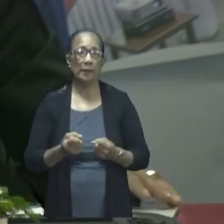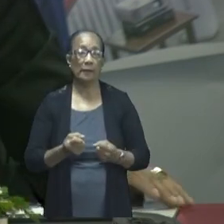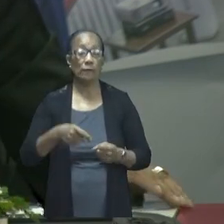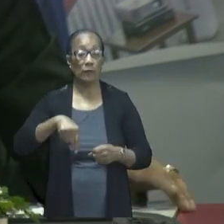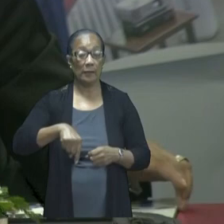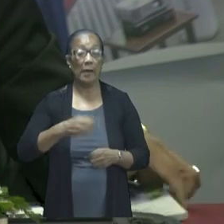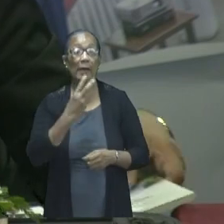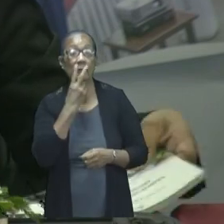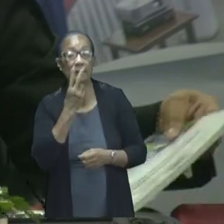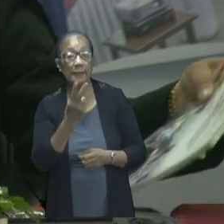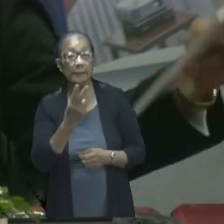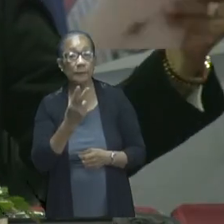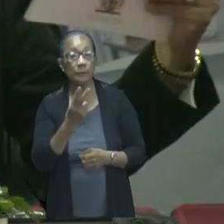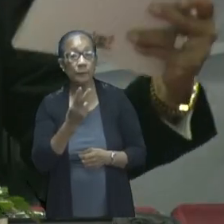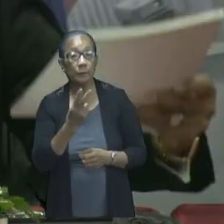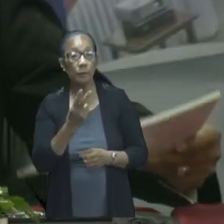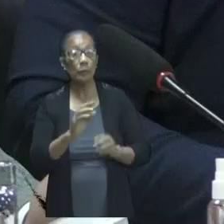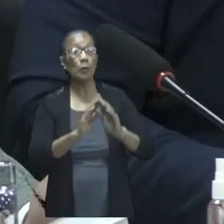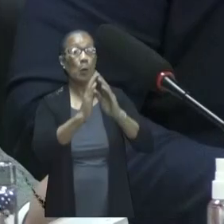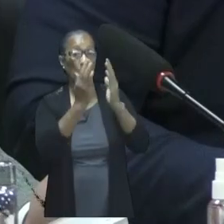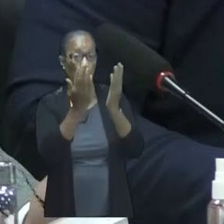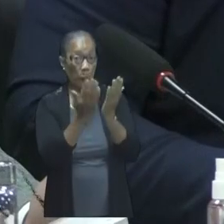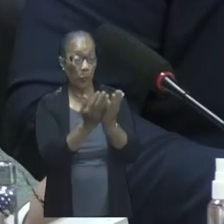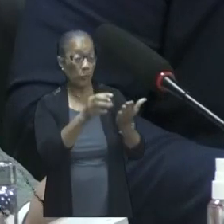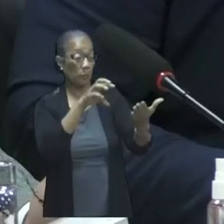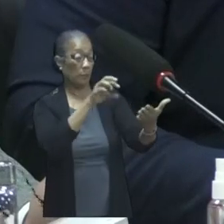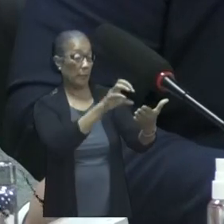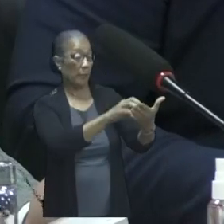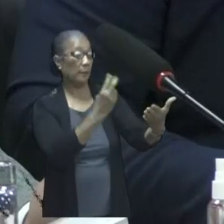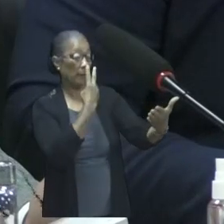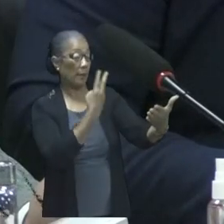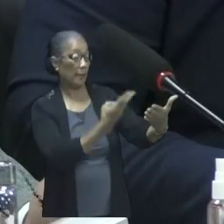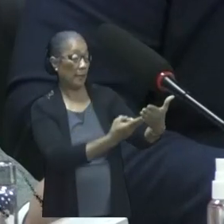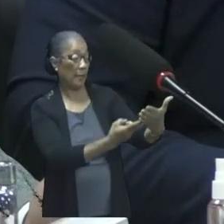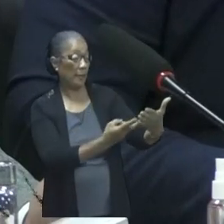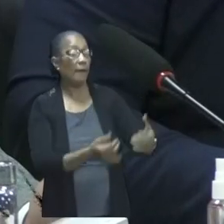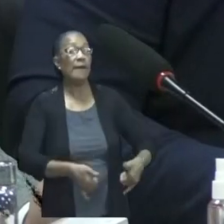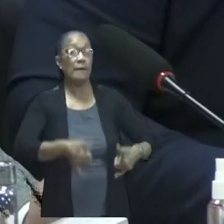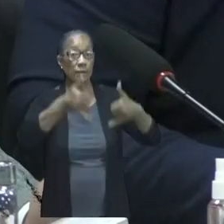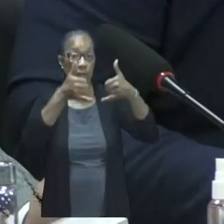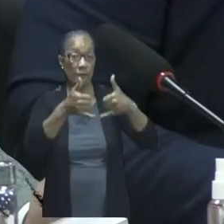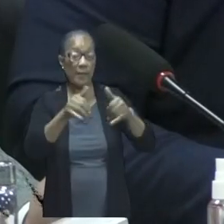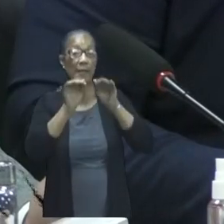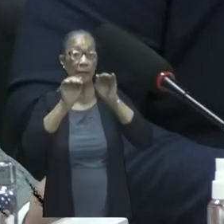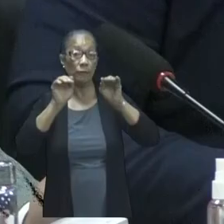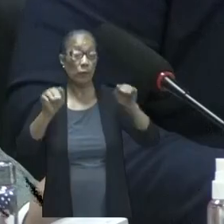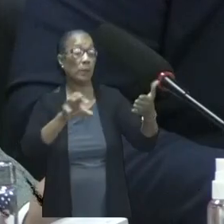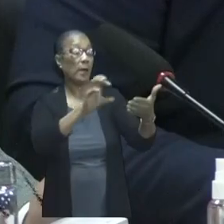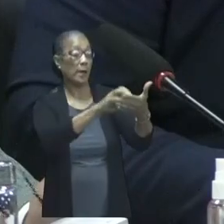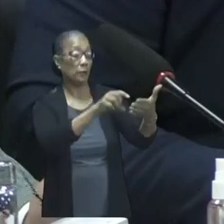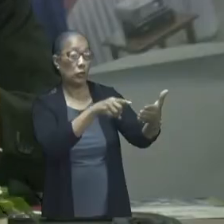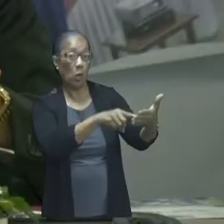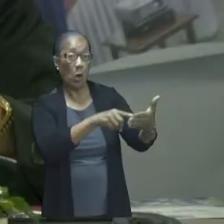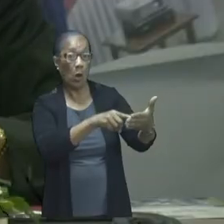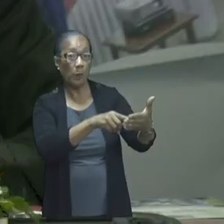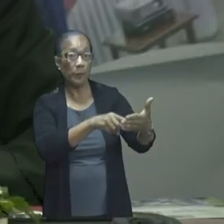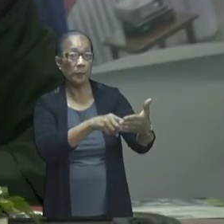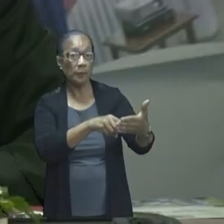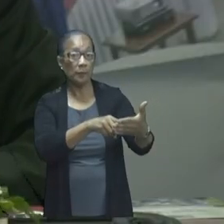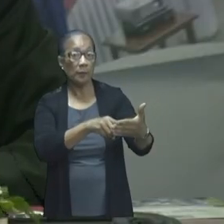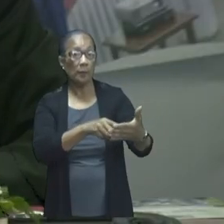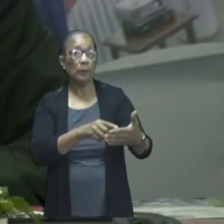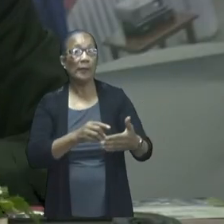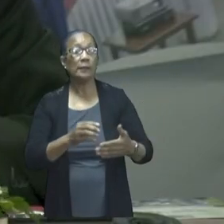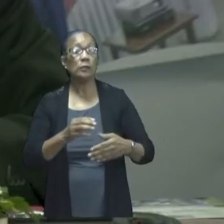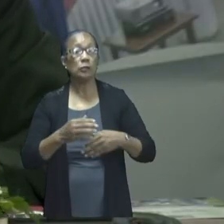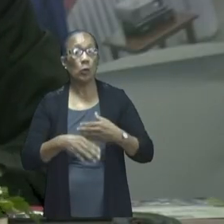zien in dit boek veel zaken en veel en formaties die buiten het gezichtsveld zijn